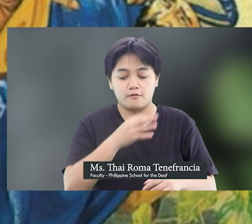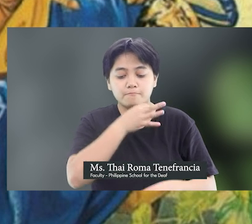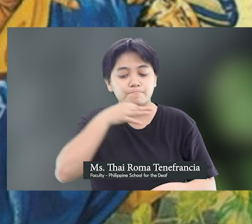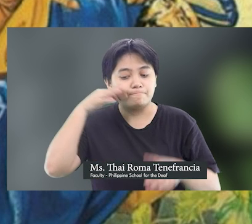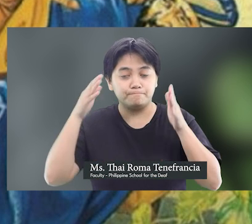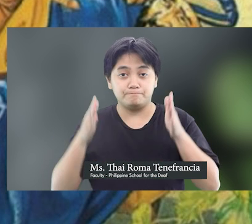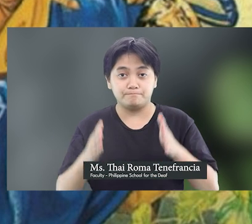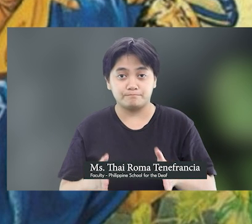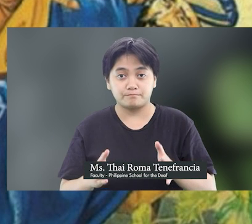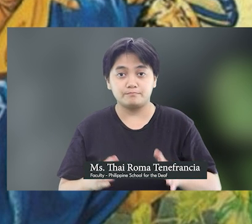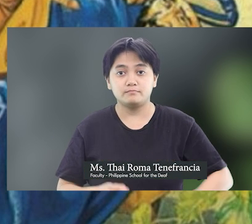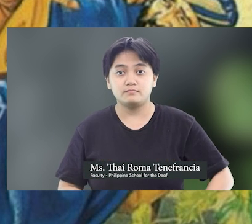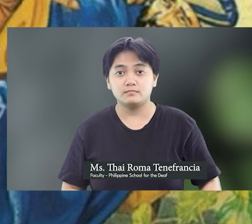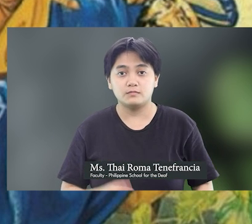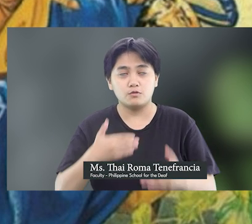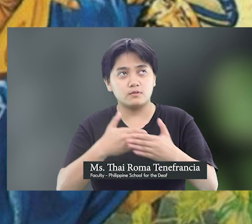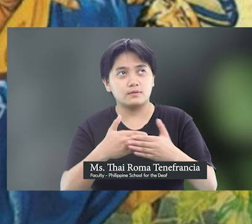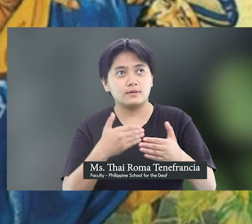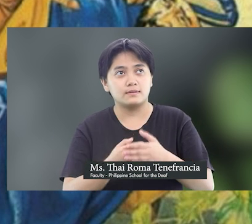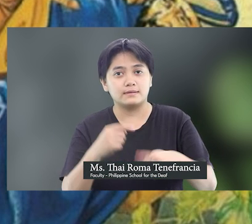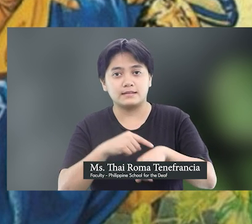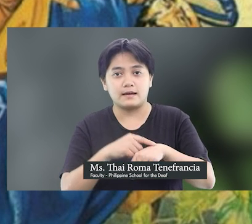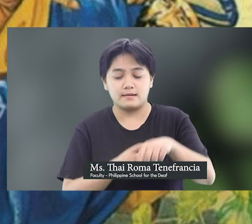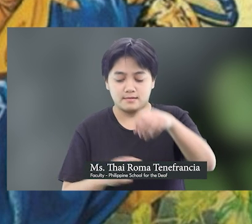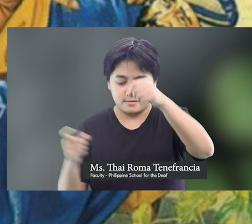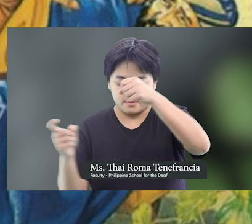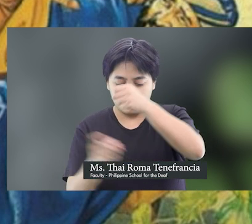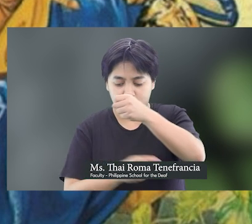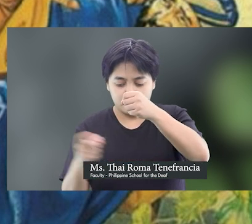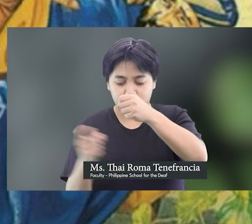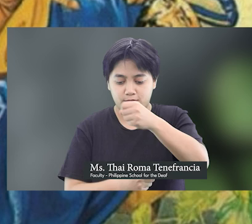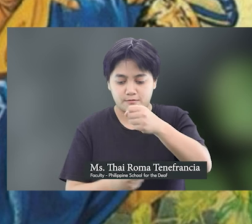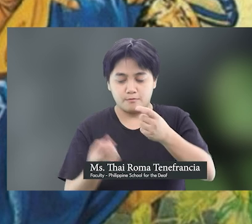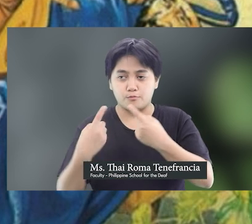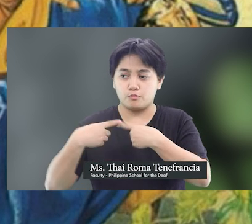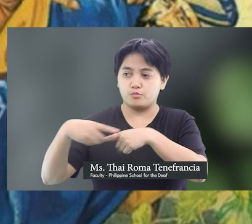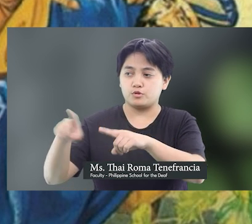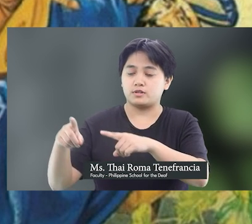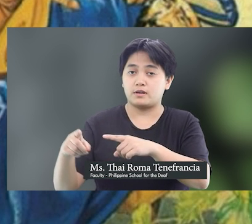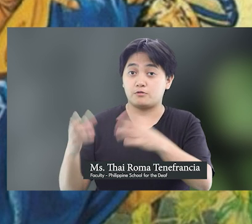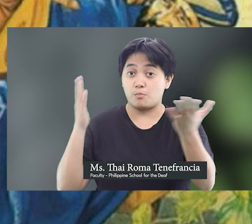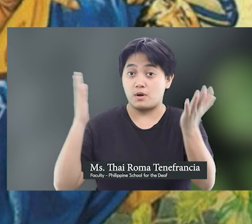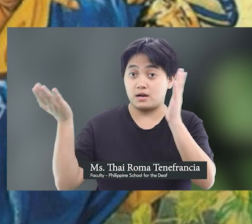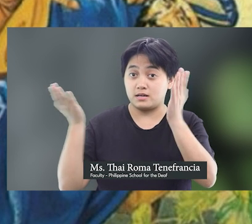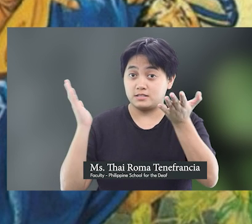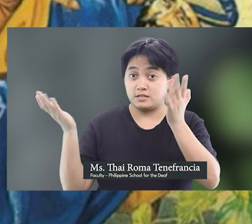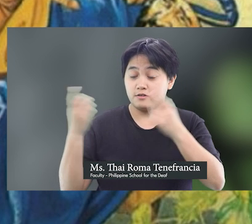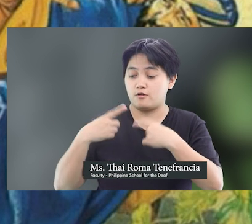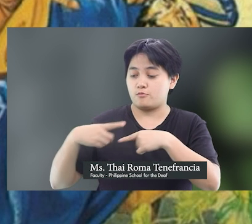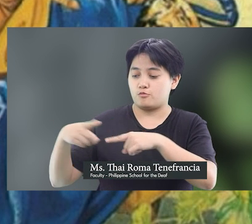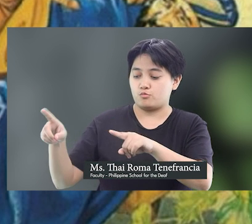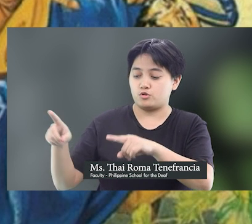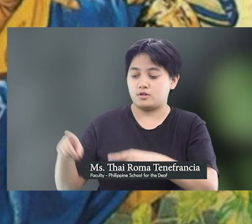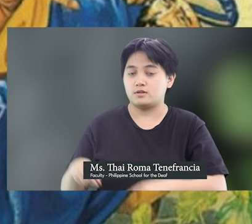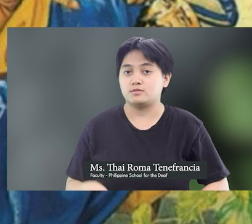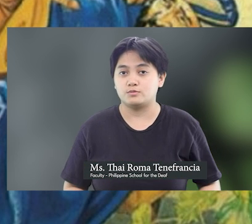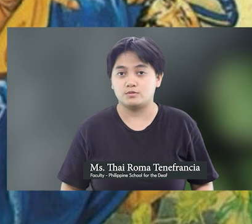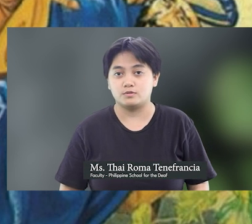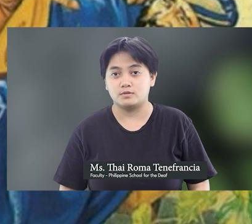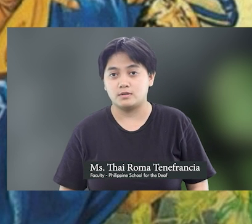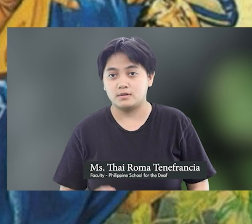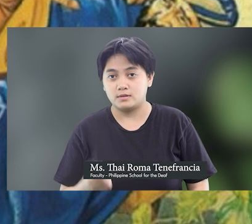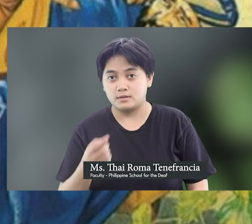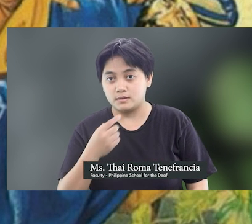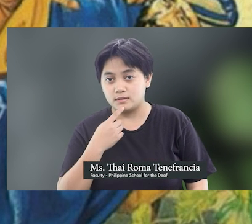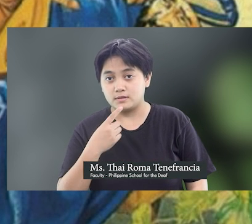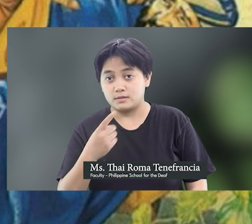malayo. Nang malapit na ang panahon ng anihan, pinapunta ng may-ari ang kanyang mga katulong sa mga magsasaka